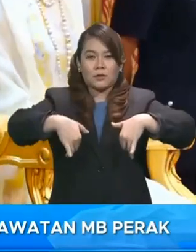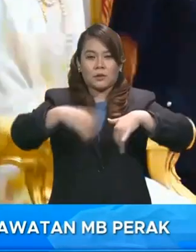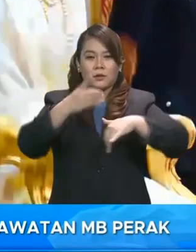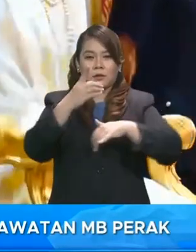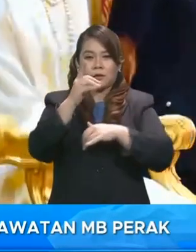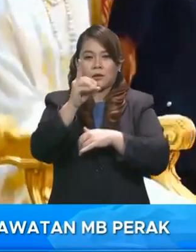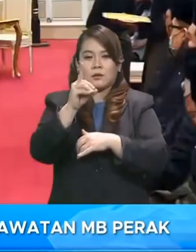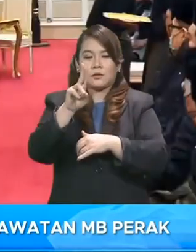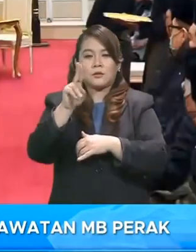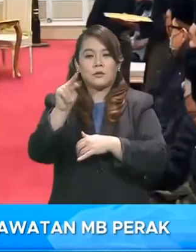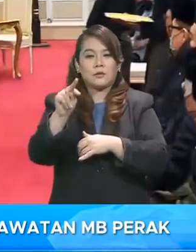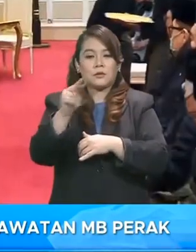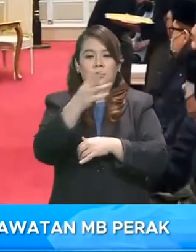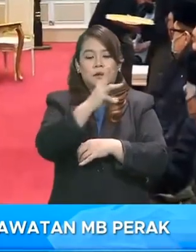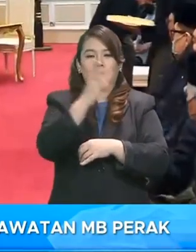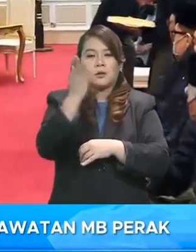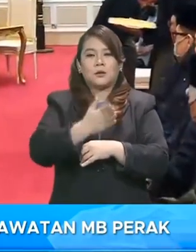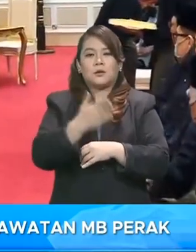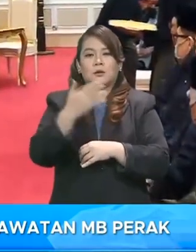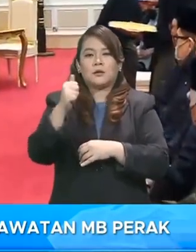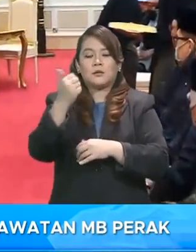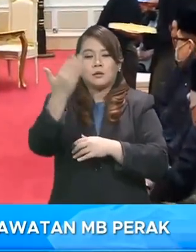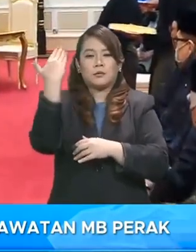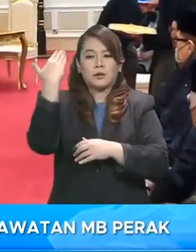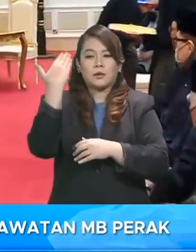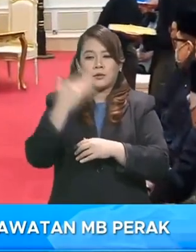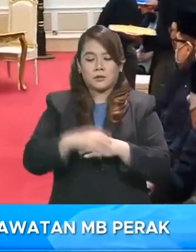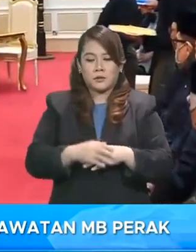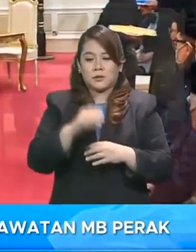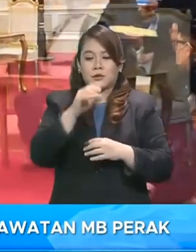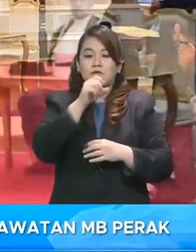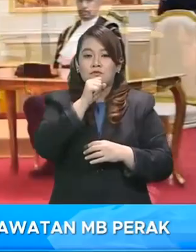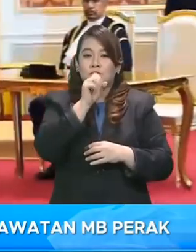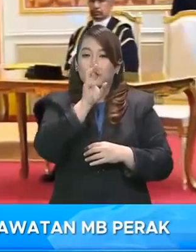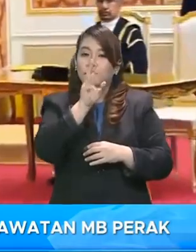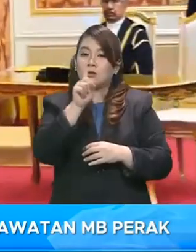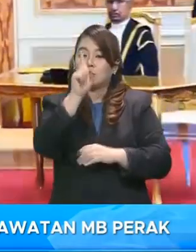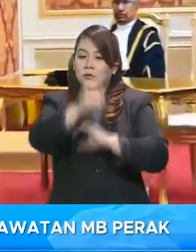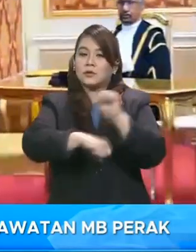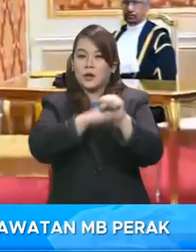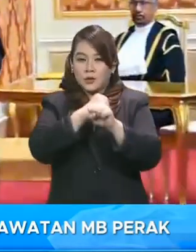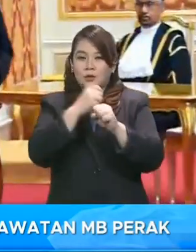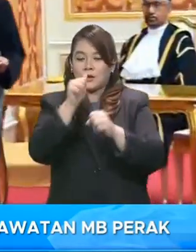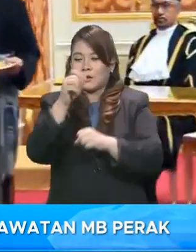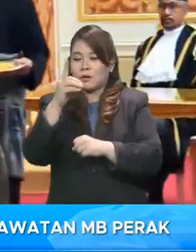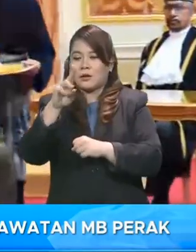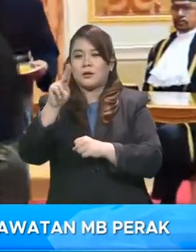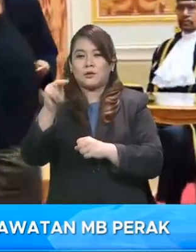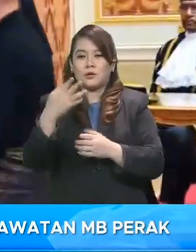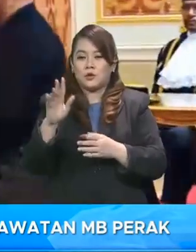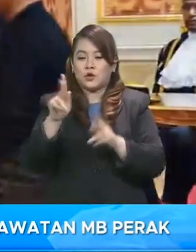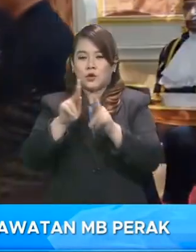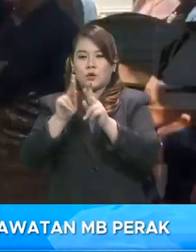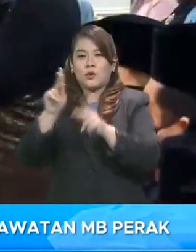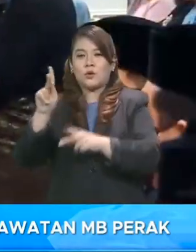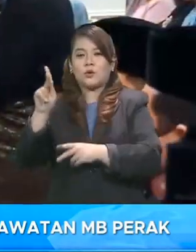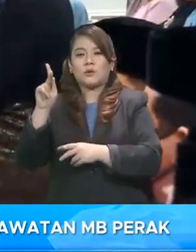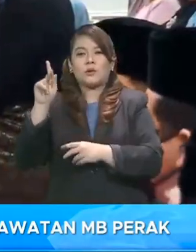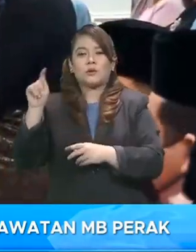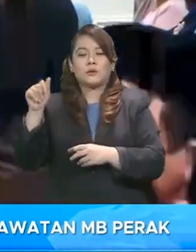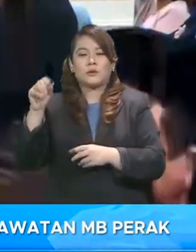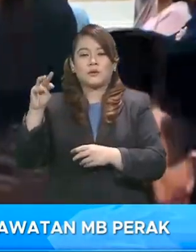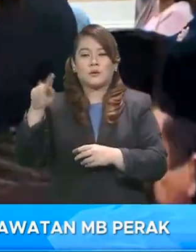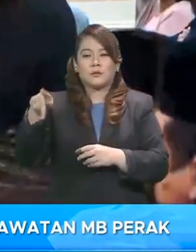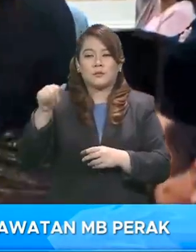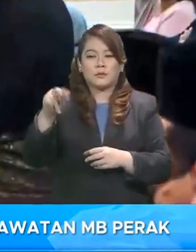Negeri pada 16 Oktober lepas. Sarani, 61 tahun, yang merupakan adun Kota Tampan, mengangkat sumpah jawatan